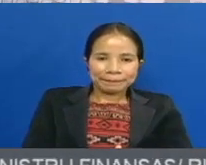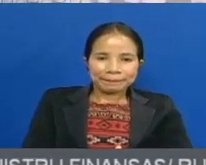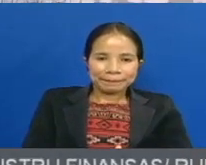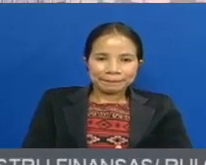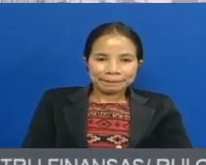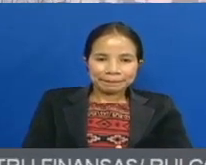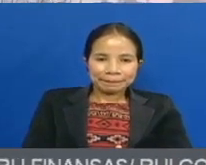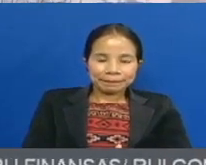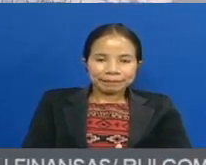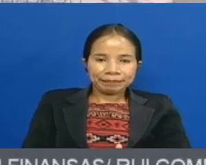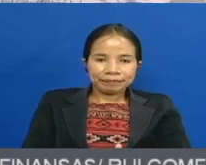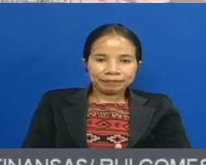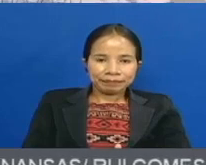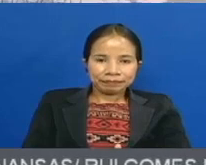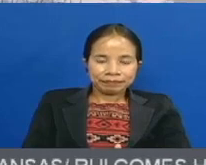eta oportunidade de nação.